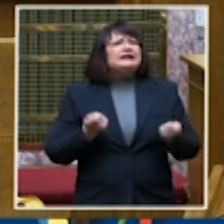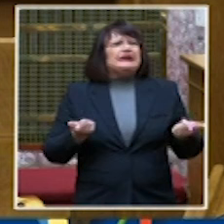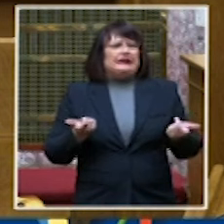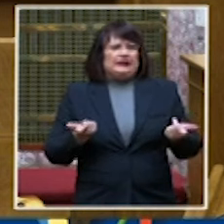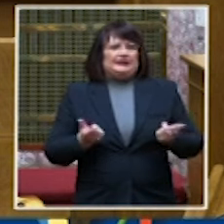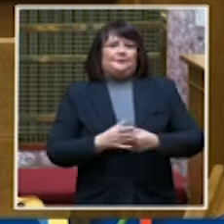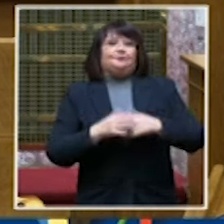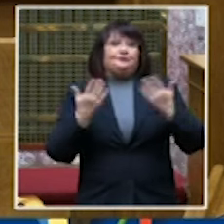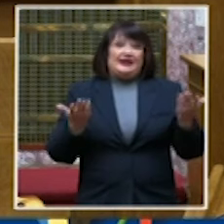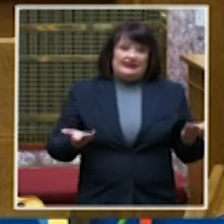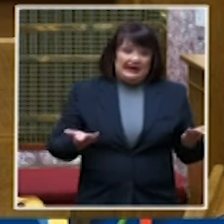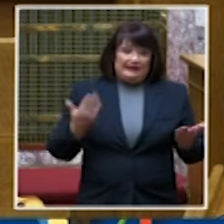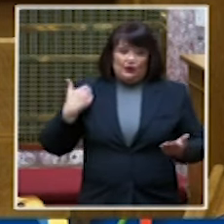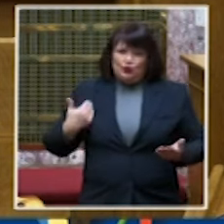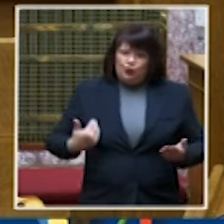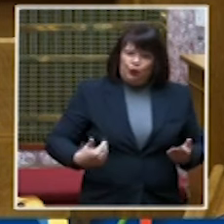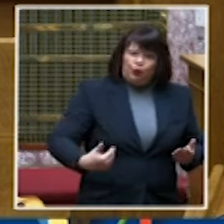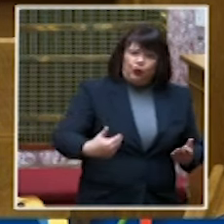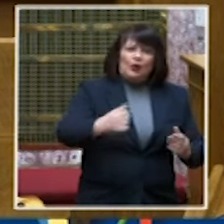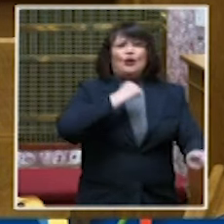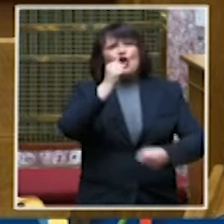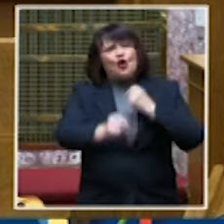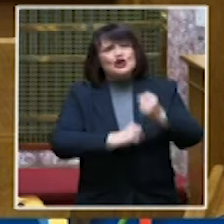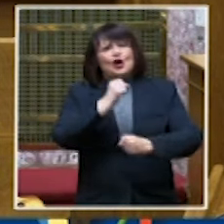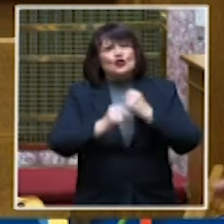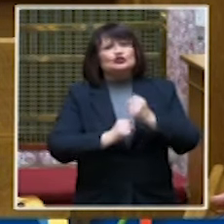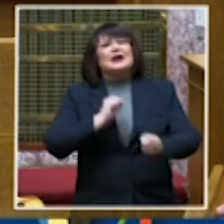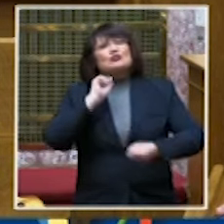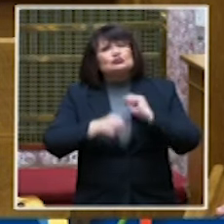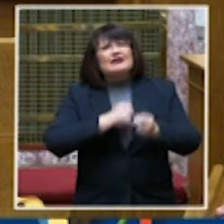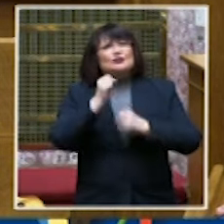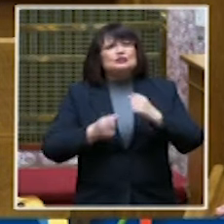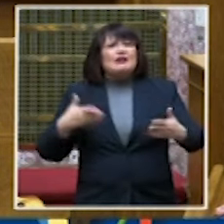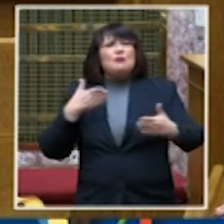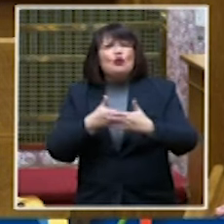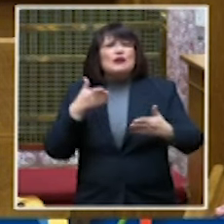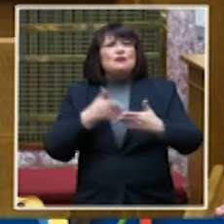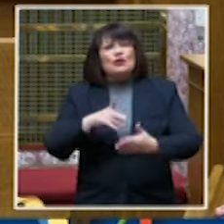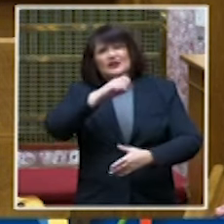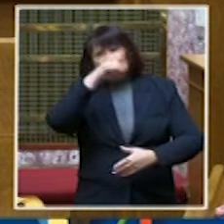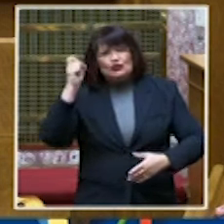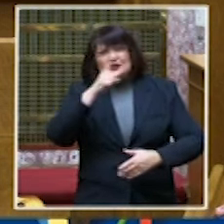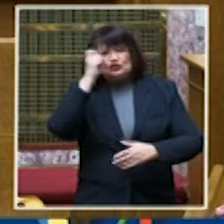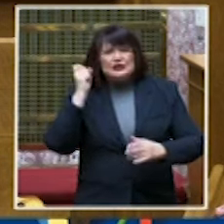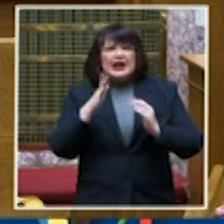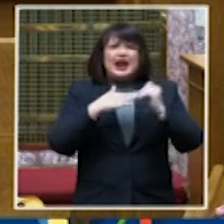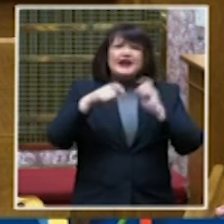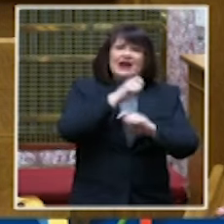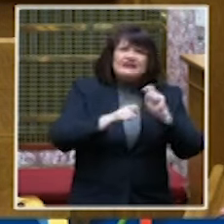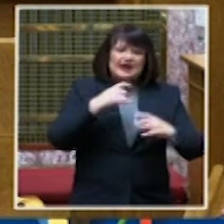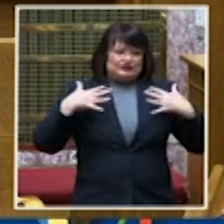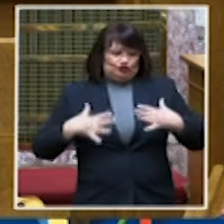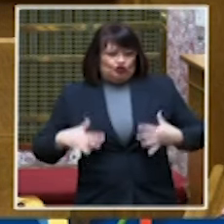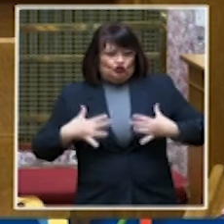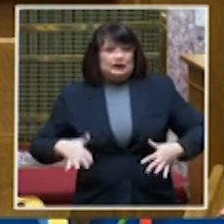δηλαδή η μακροχρόνια προσπάθεια να ξεπεράσεις εμπόδια και δυσκολίες, να χτίσεις επίμονα το σώμα σου και